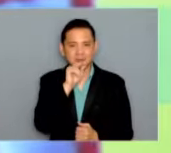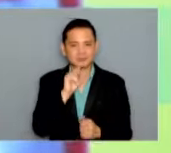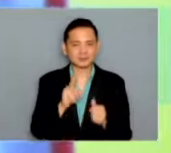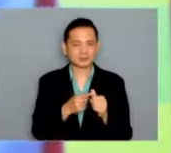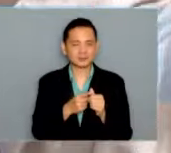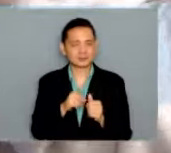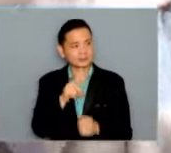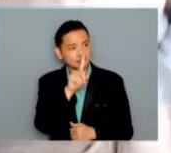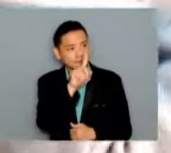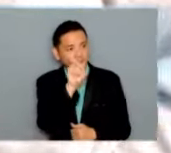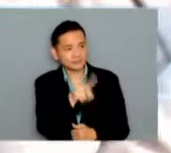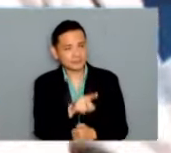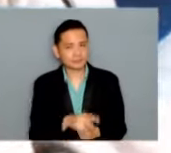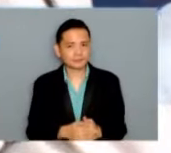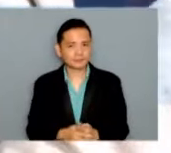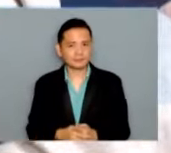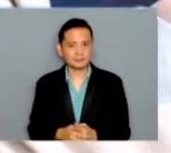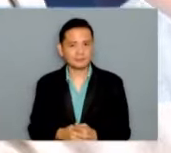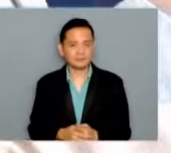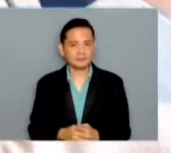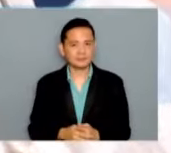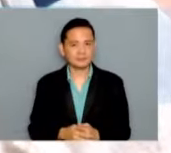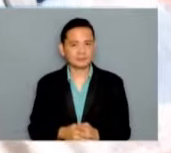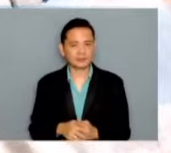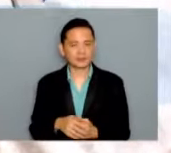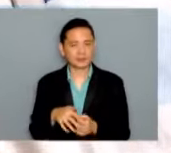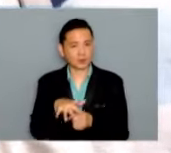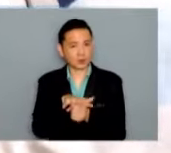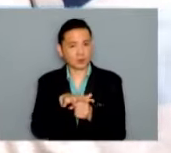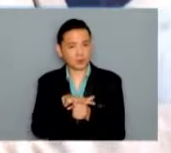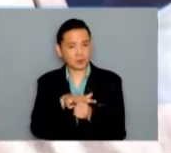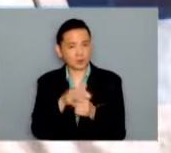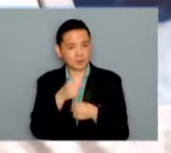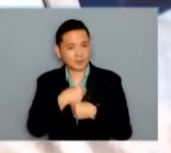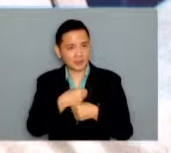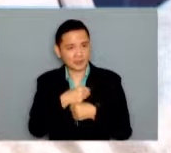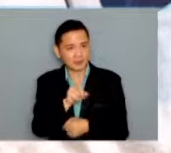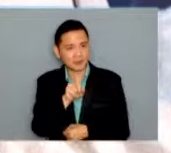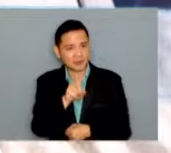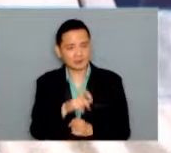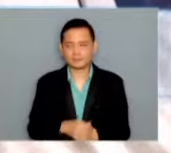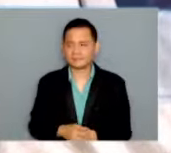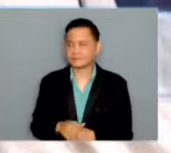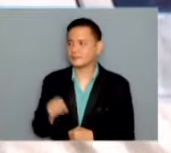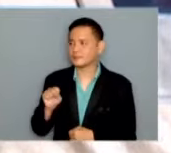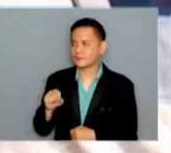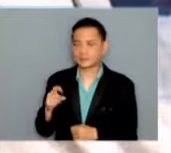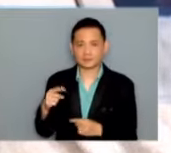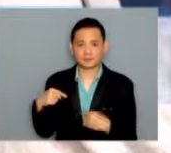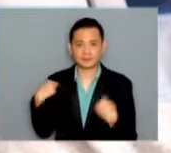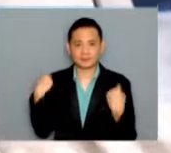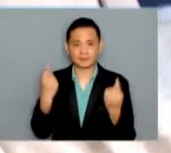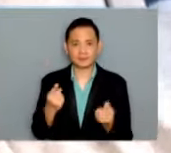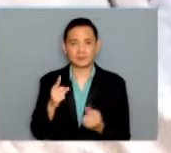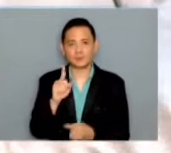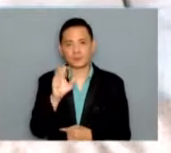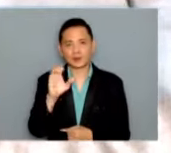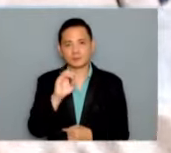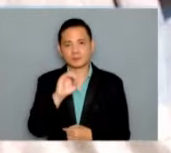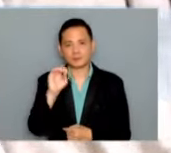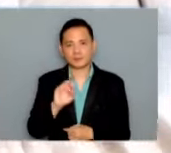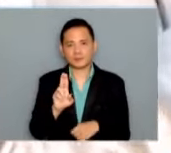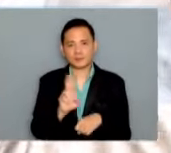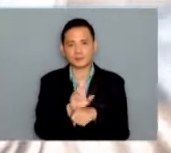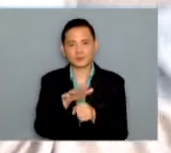these the ingredients locally sourced or made? Yes. So, ever since, we are only using 100% local na mga beans